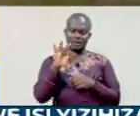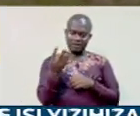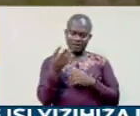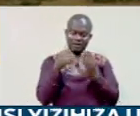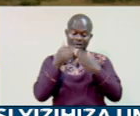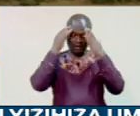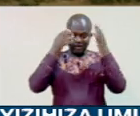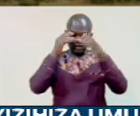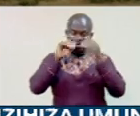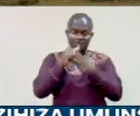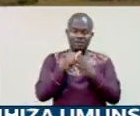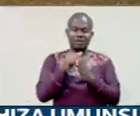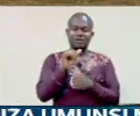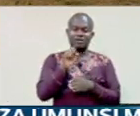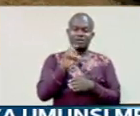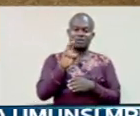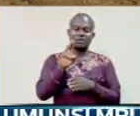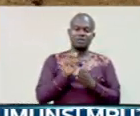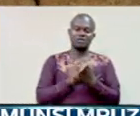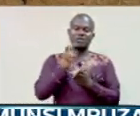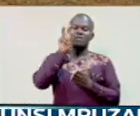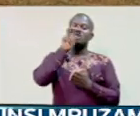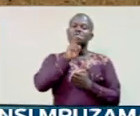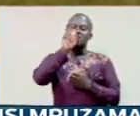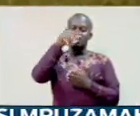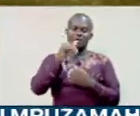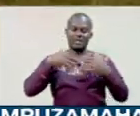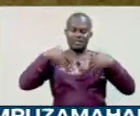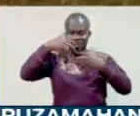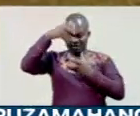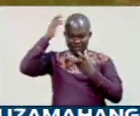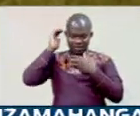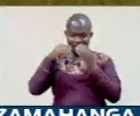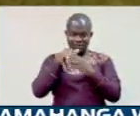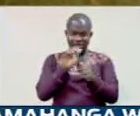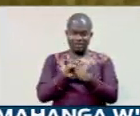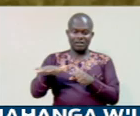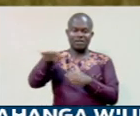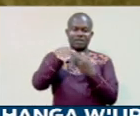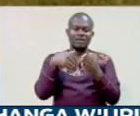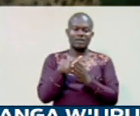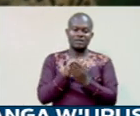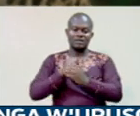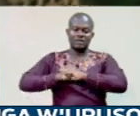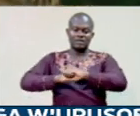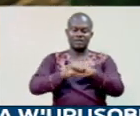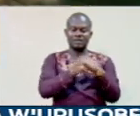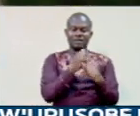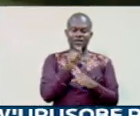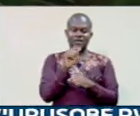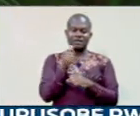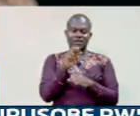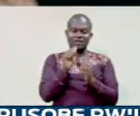kugirwa impungenge ko zizazimira harimo udusumbashyamba n'intare. Izo nyamaswa ziri mu byanya bya parike nke birinzwe nk'ibirunga, parike y'Akagera,